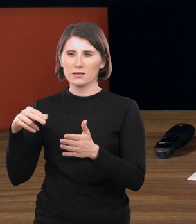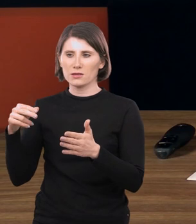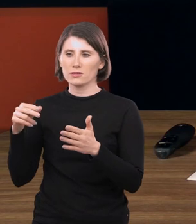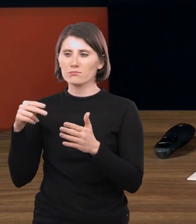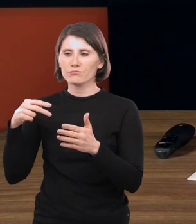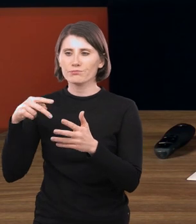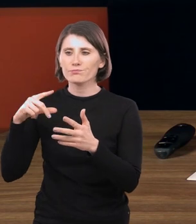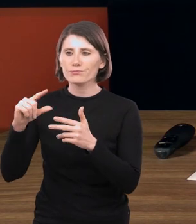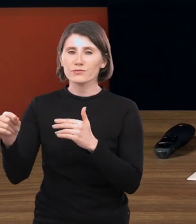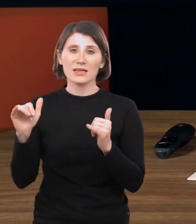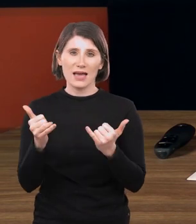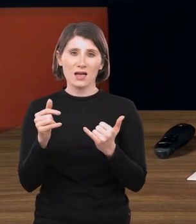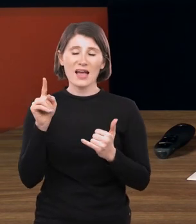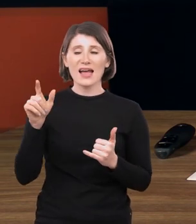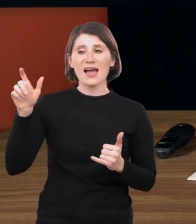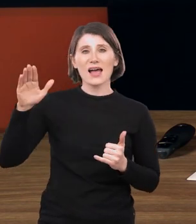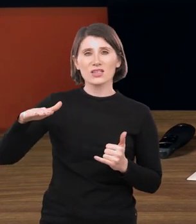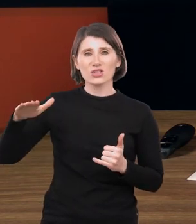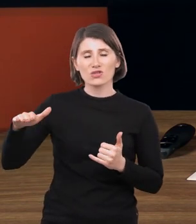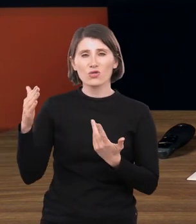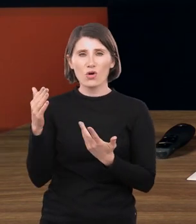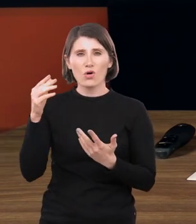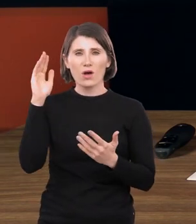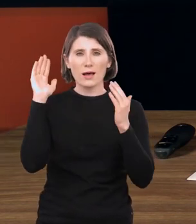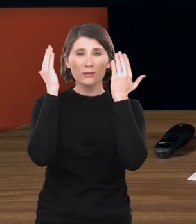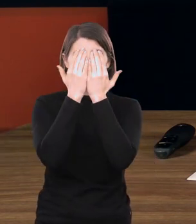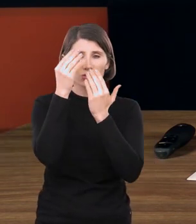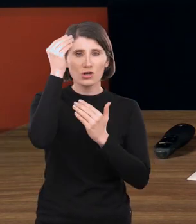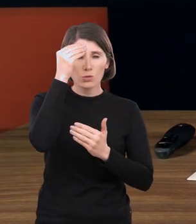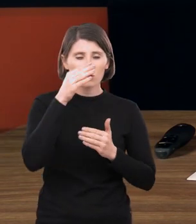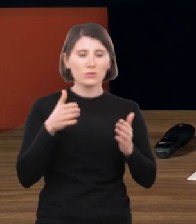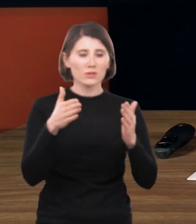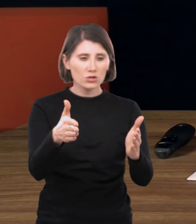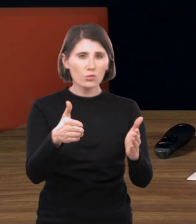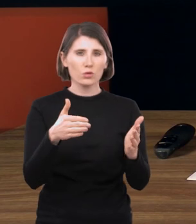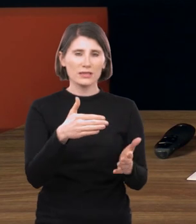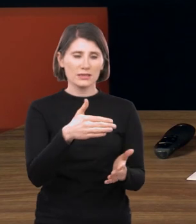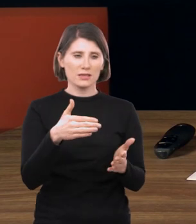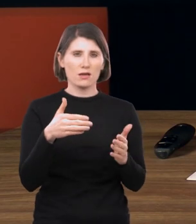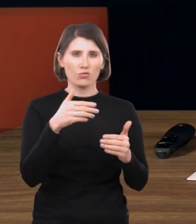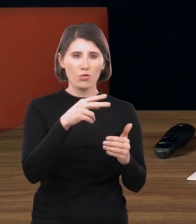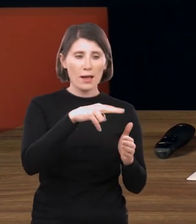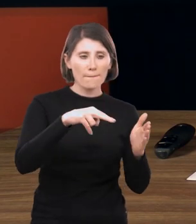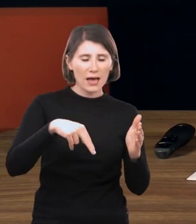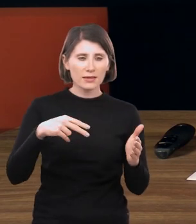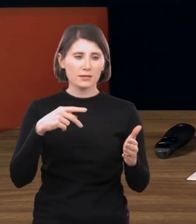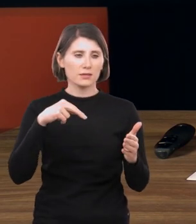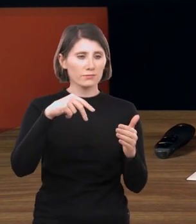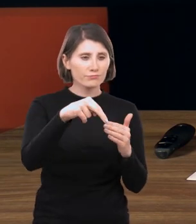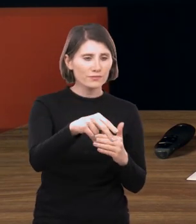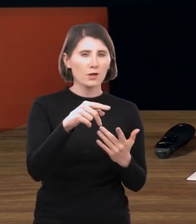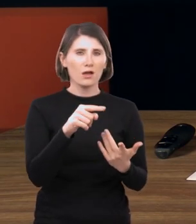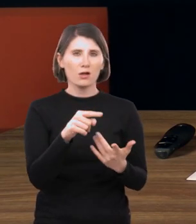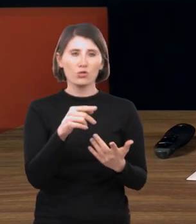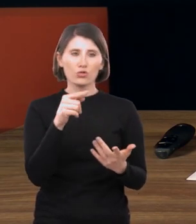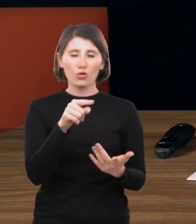w mieście. Natomiast dziecko autystyczne, kiedy pozna zasady funkcjonowania, przechodzenia przez pasy na jednej ulicy, to będzie